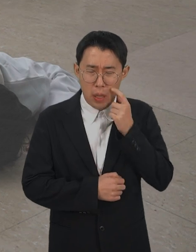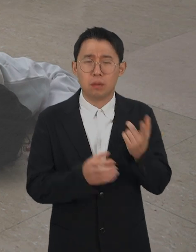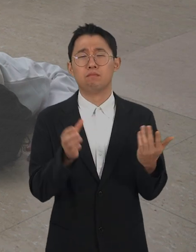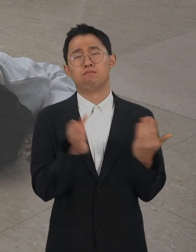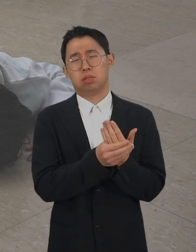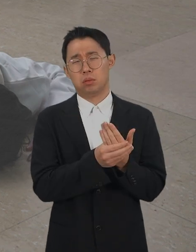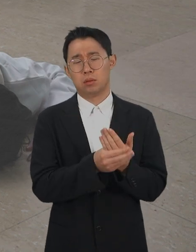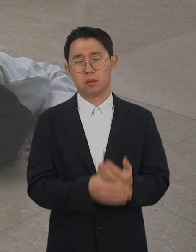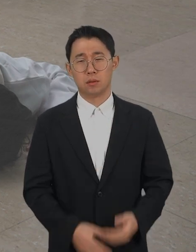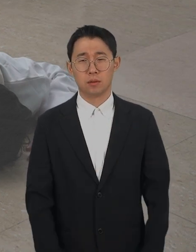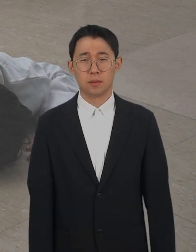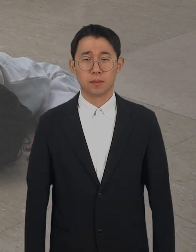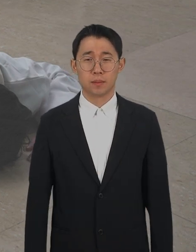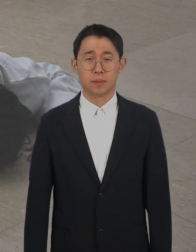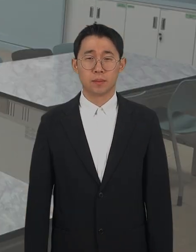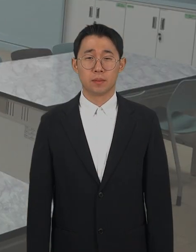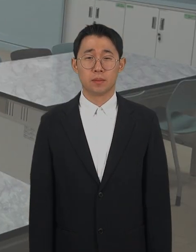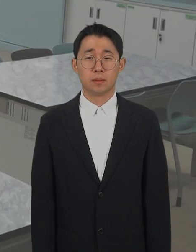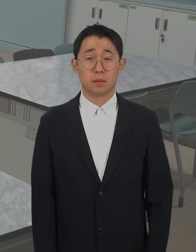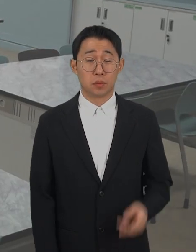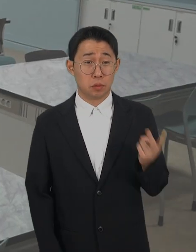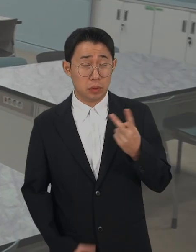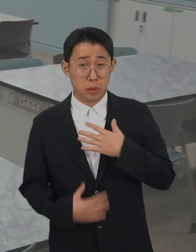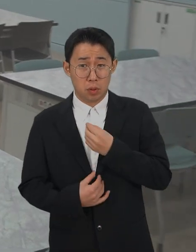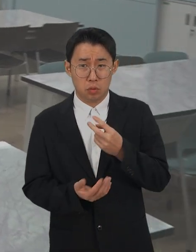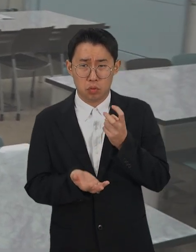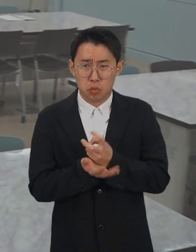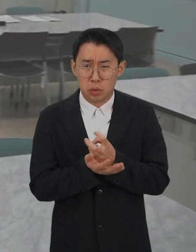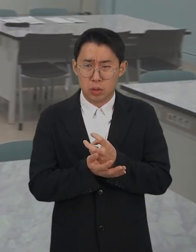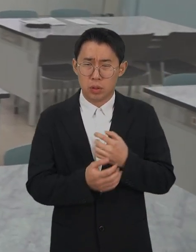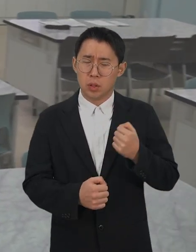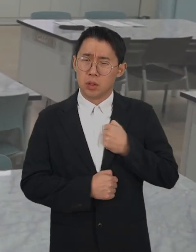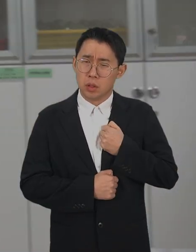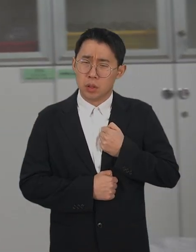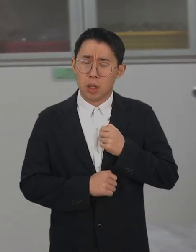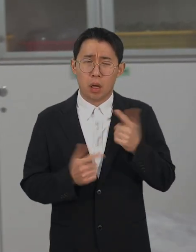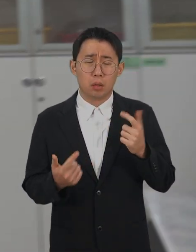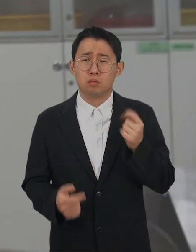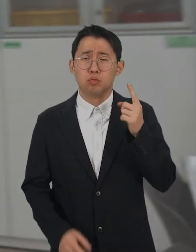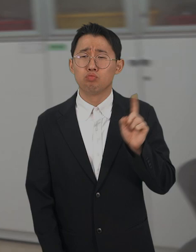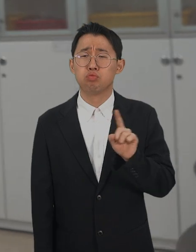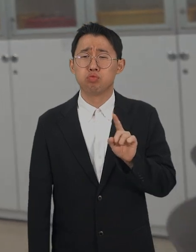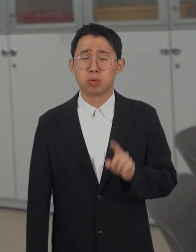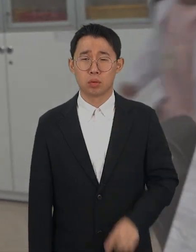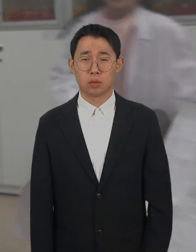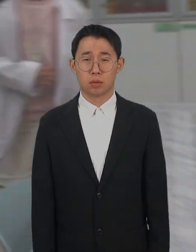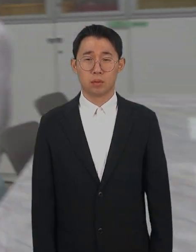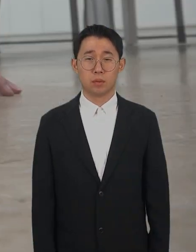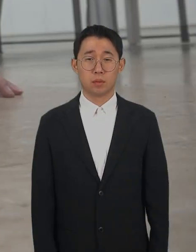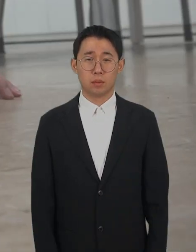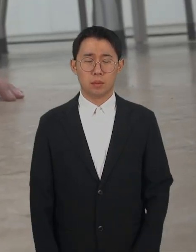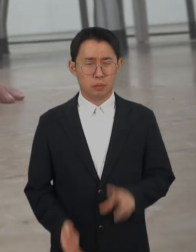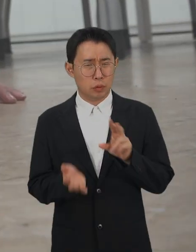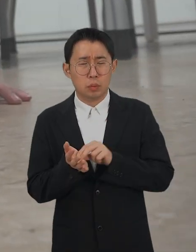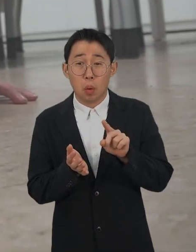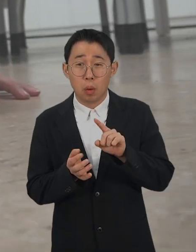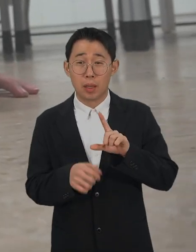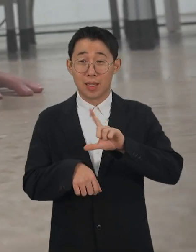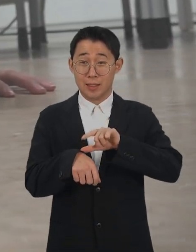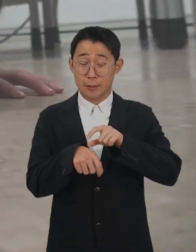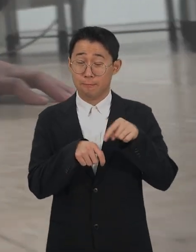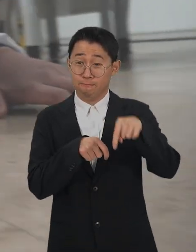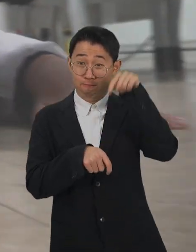안전수칙을 지키지 않아 발생한 사고예요. 두 사람은 어떤 안전수칙을 지키지 않았을까요? 문제의